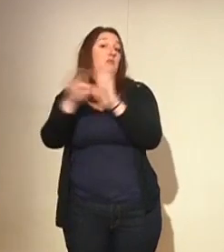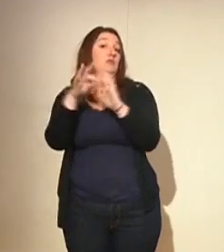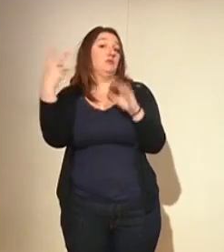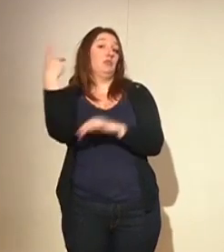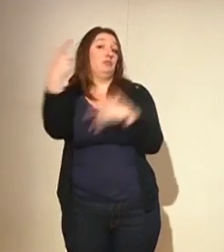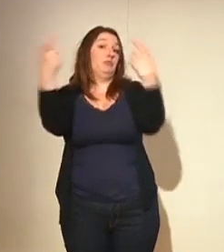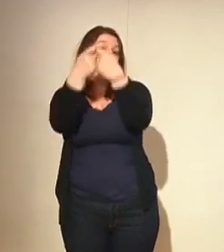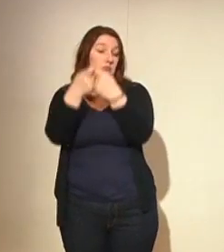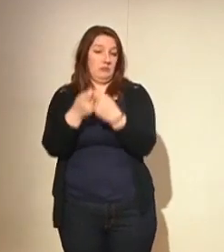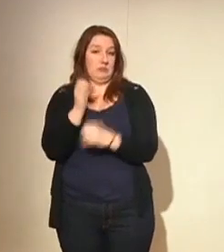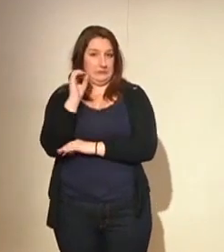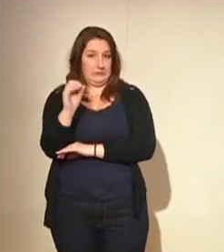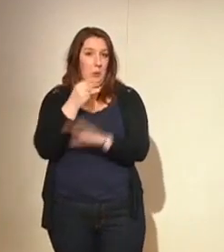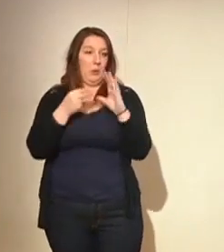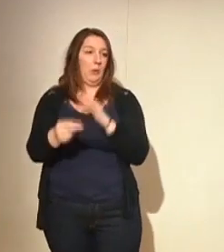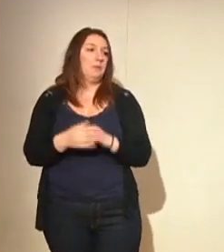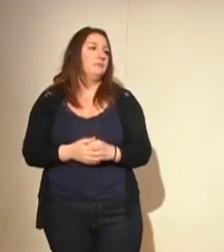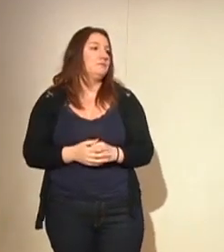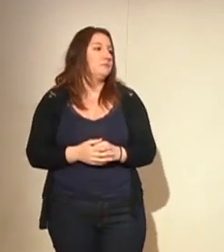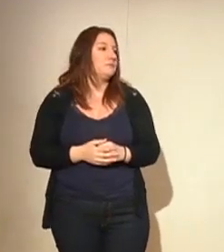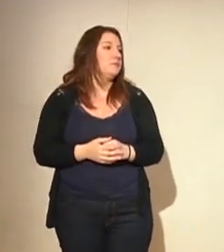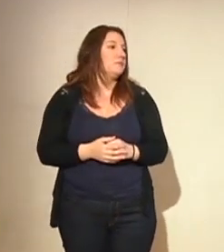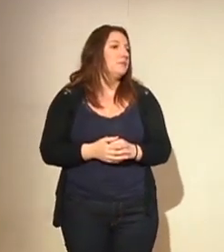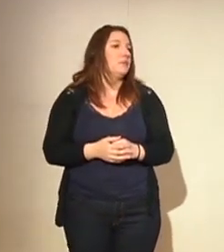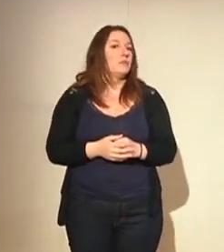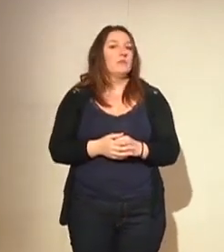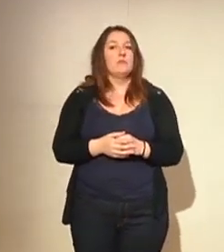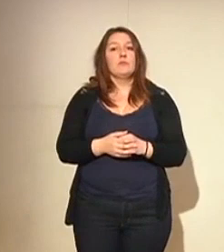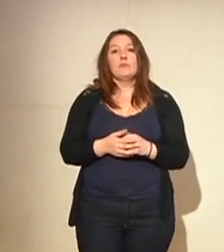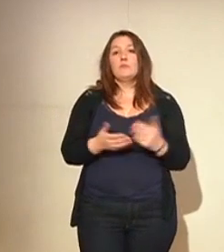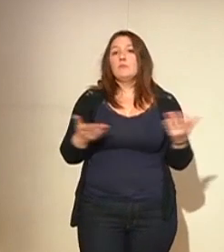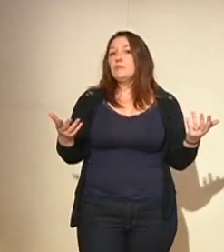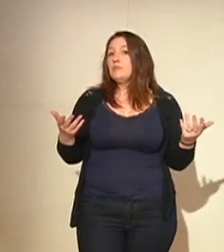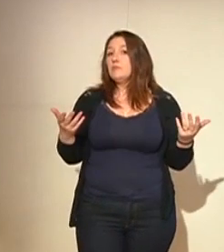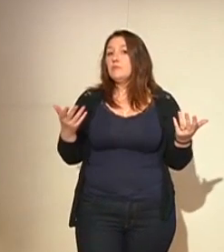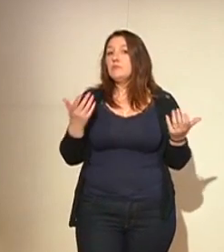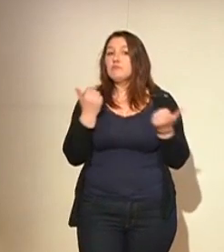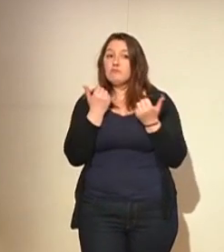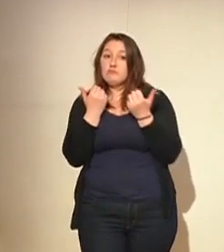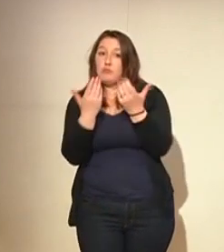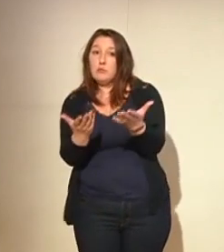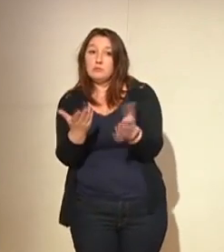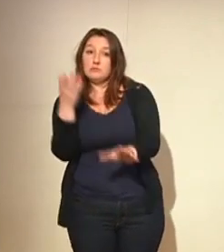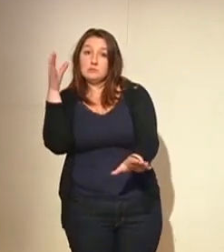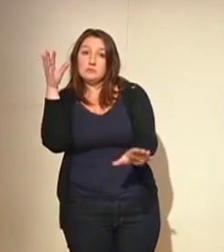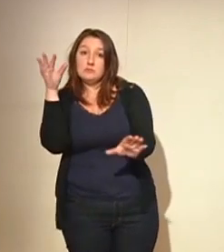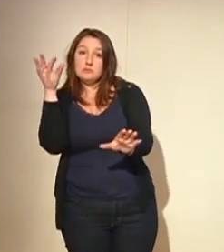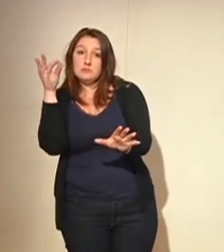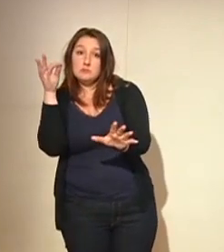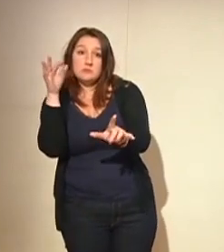fonction je soumets cette délibération